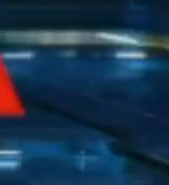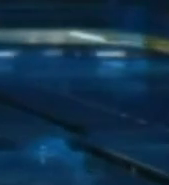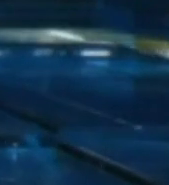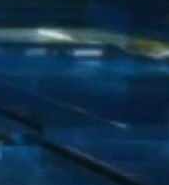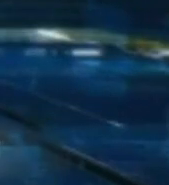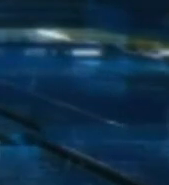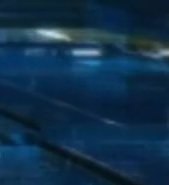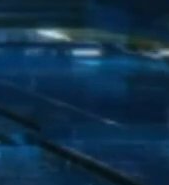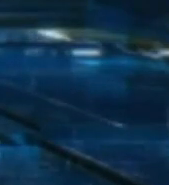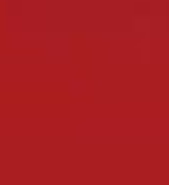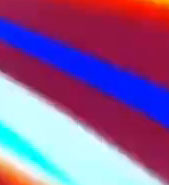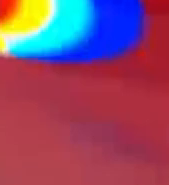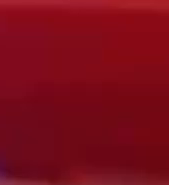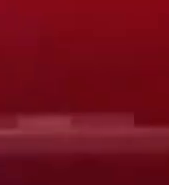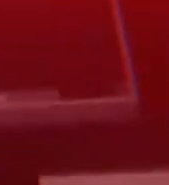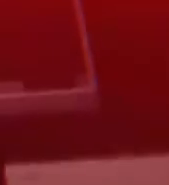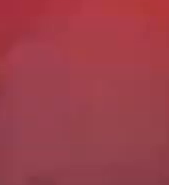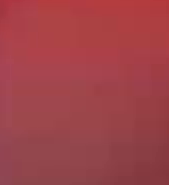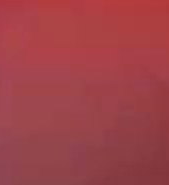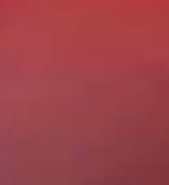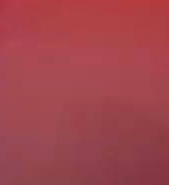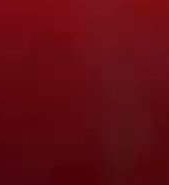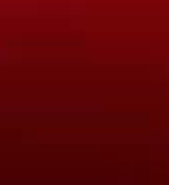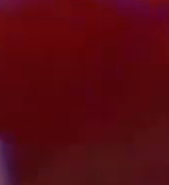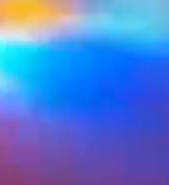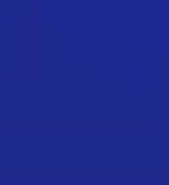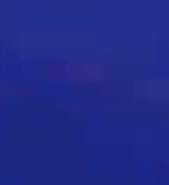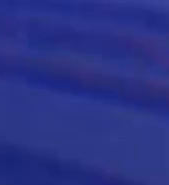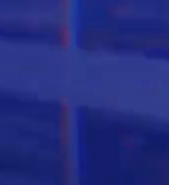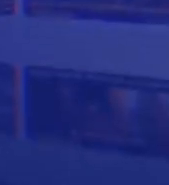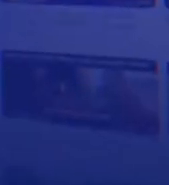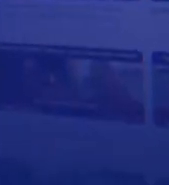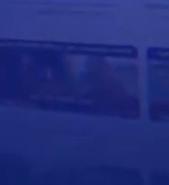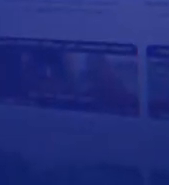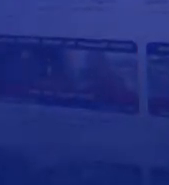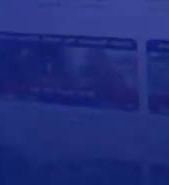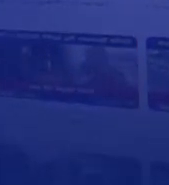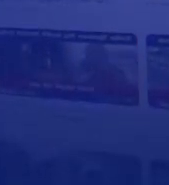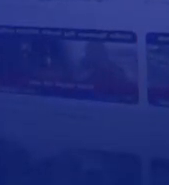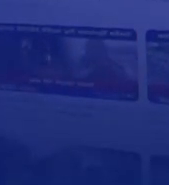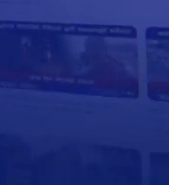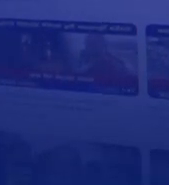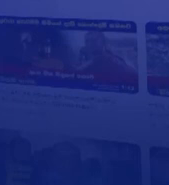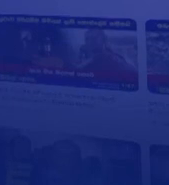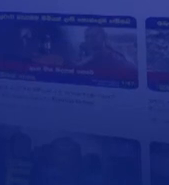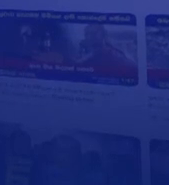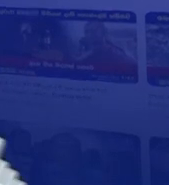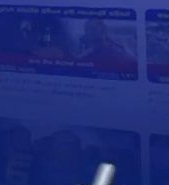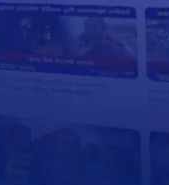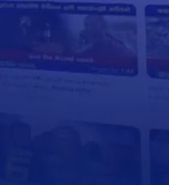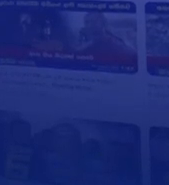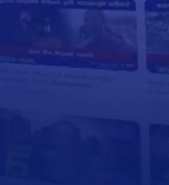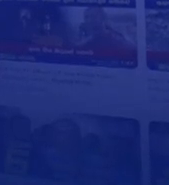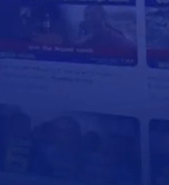අහන්නේ. රටේ ලෝකෙ සිදුවන උණුසුම්ව දැනගන්න සියත නිවුස් YouTube channel එක අදම subscribe කරන්න.